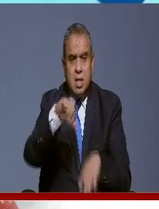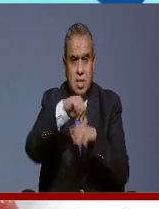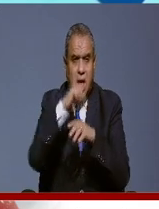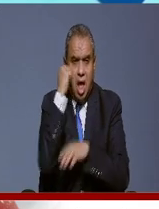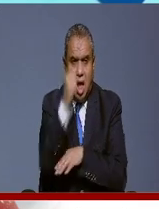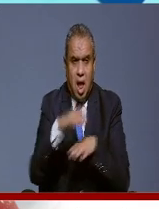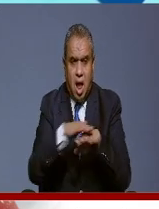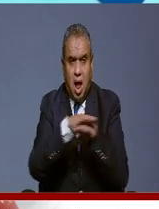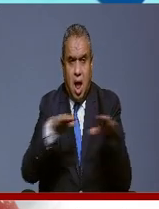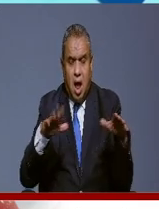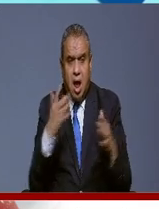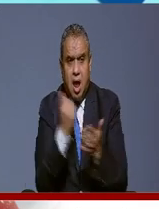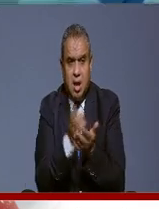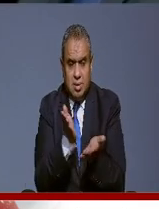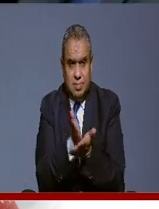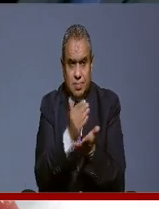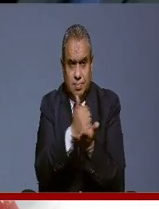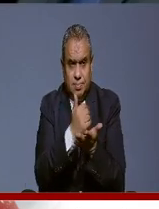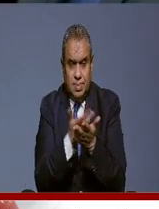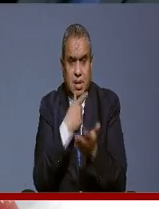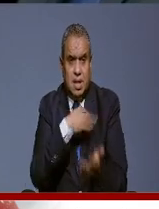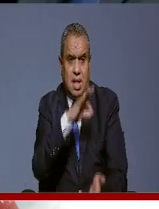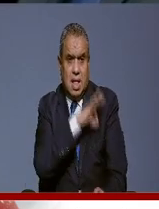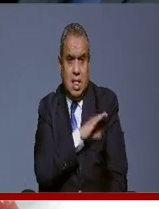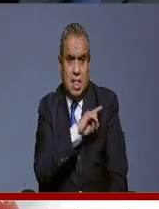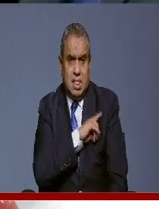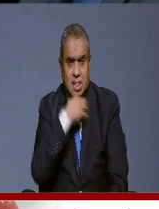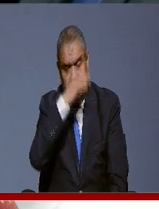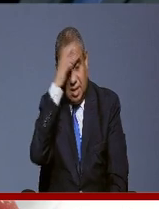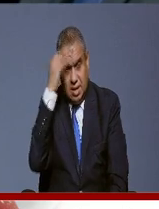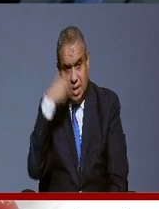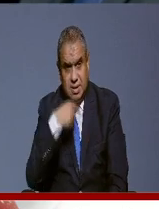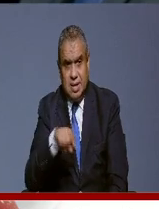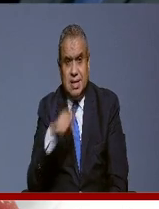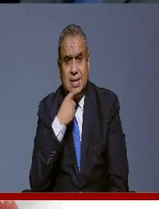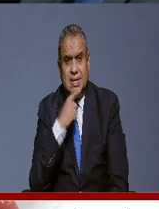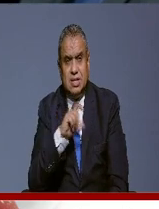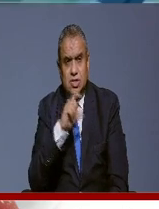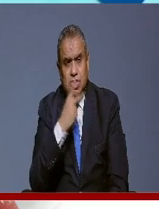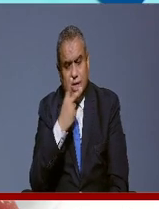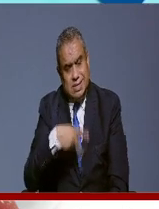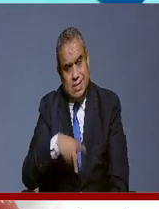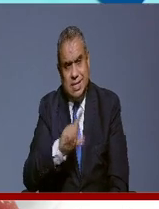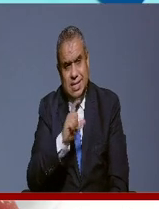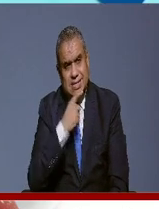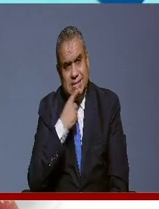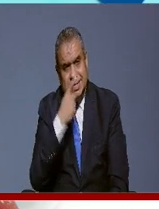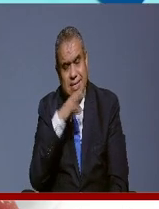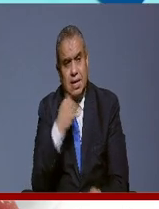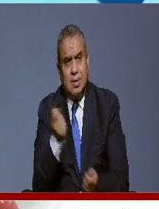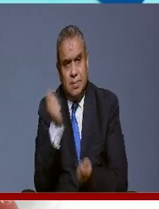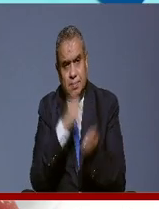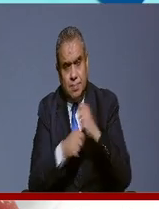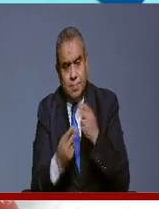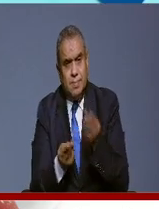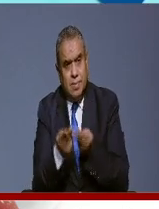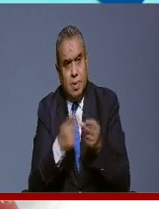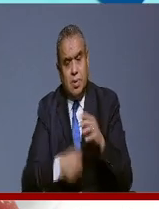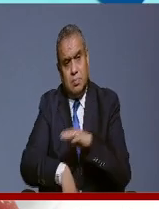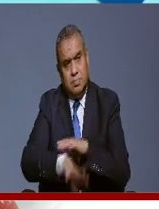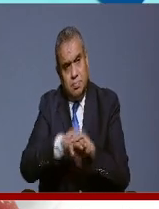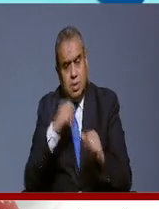تم تخصيصهم حق الانتفاع، إن شاء الله في خلال سنتين حركة تلاقي إن إحنا كصناعة بنيناهم